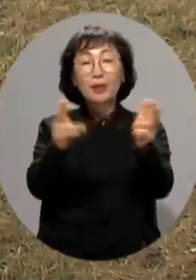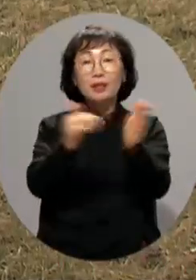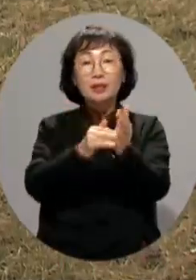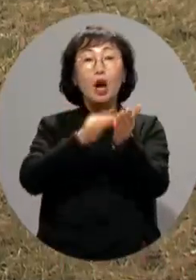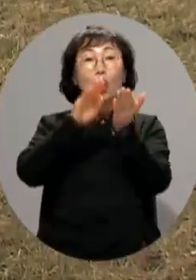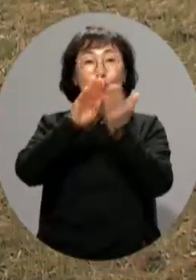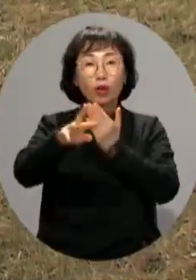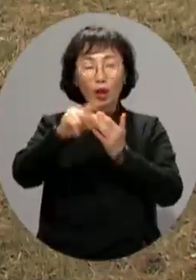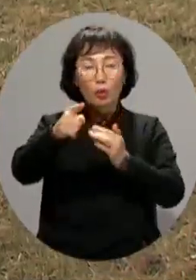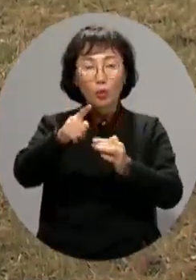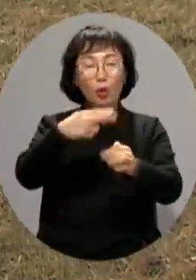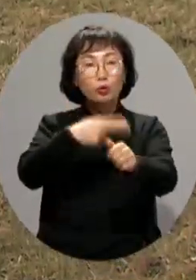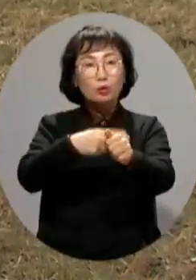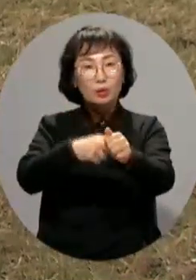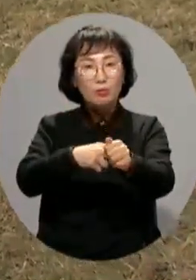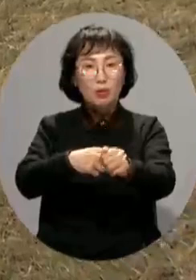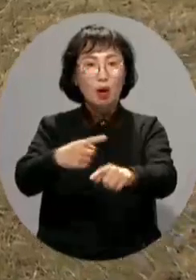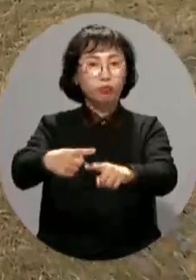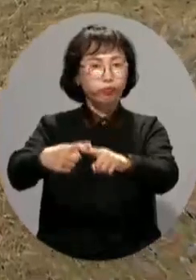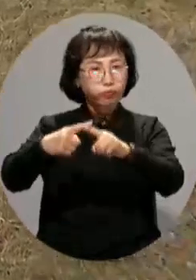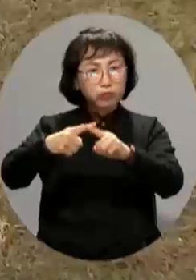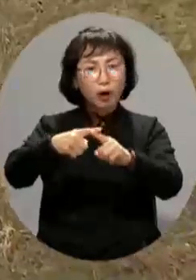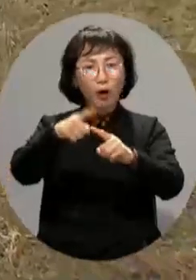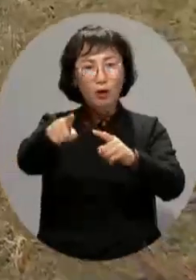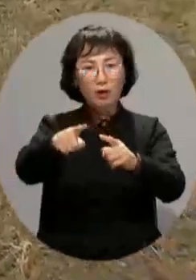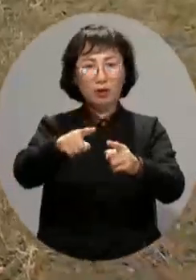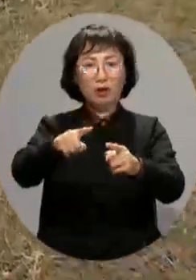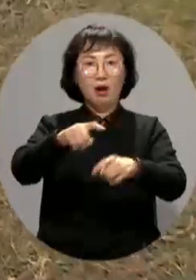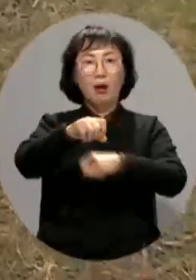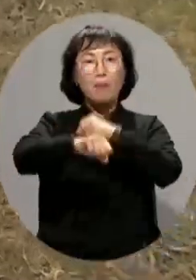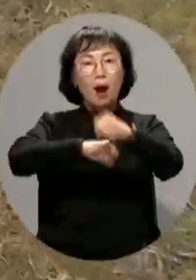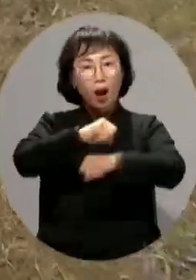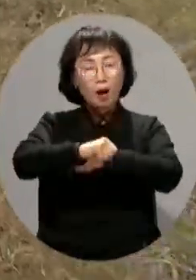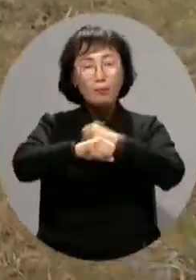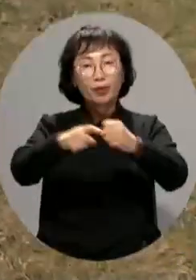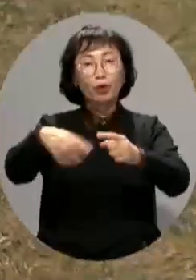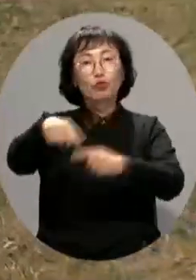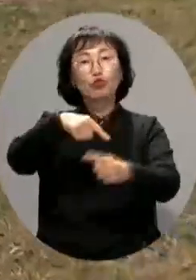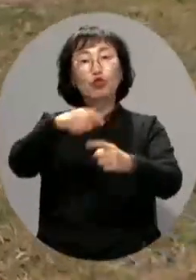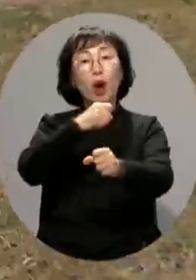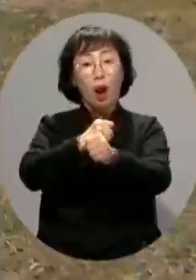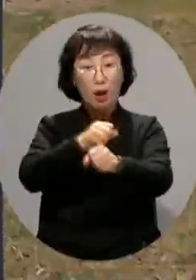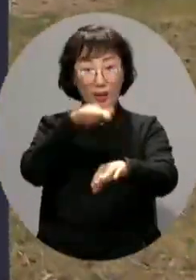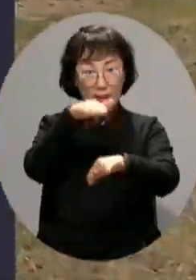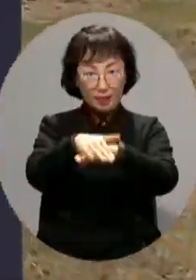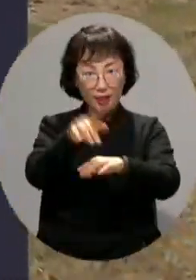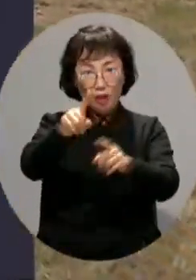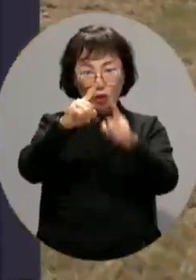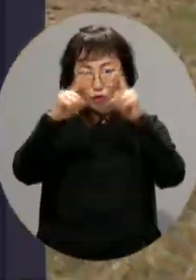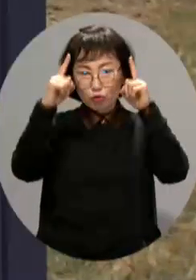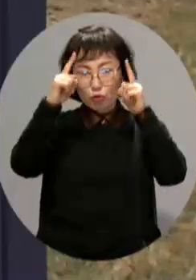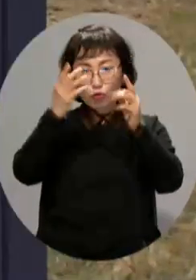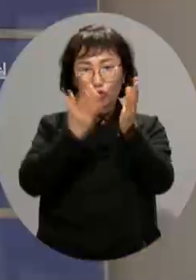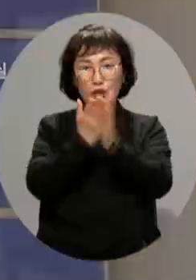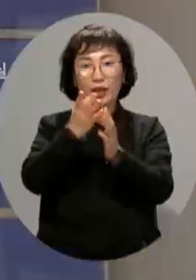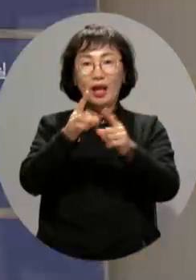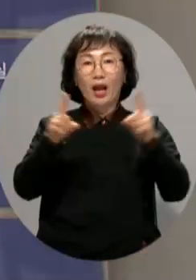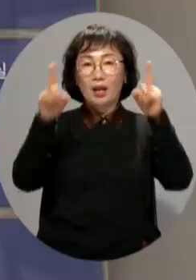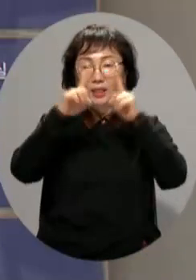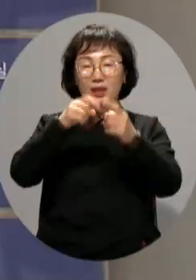이장호 교수가 무단으로 운영한 사업단의 인건비 등이 신임 이장우 총장 체제의 군산 대가 책임져준